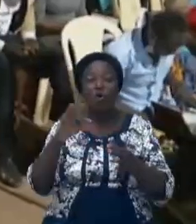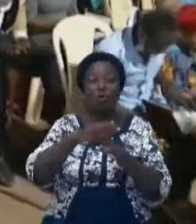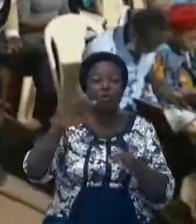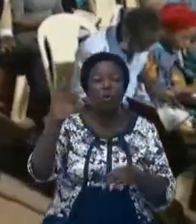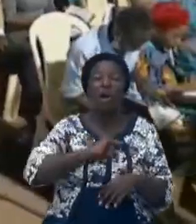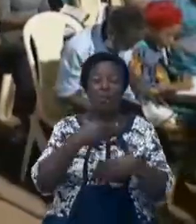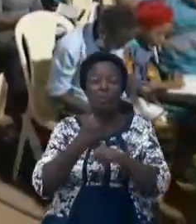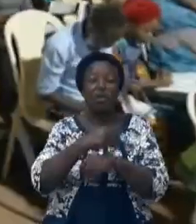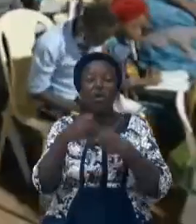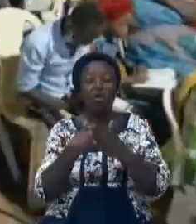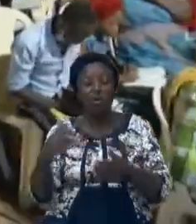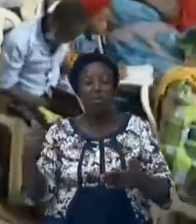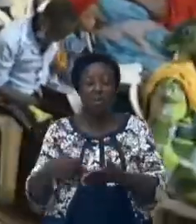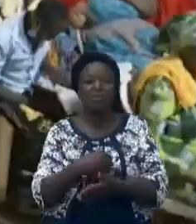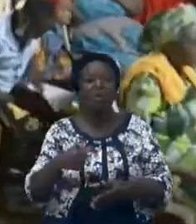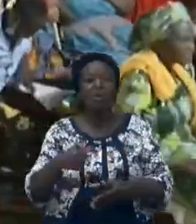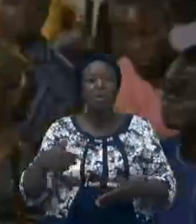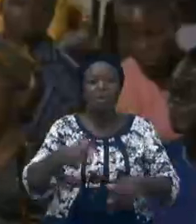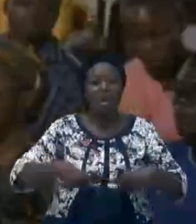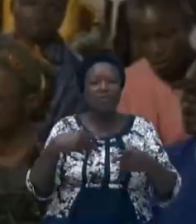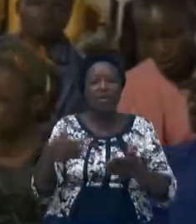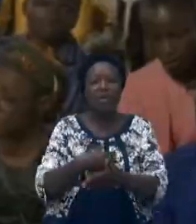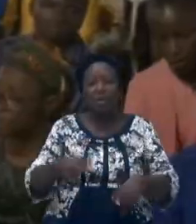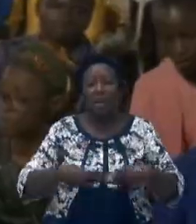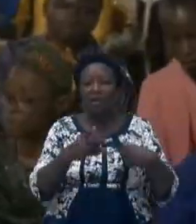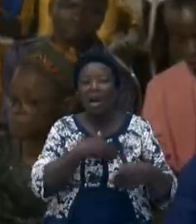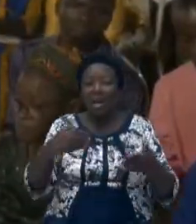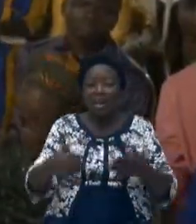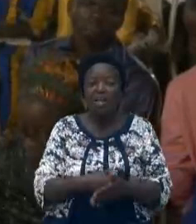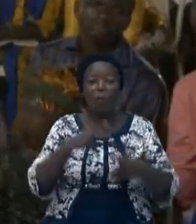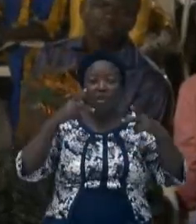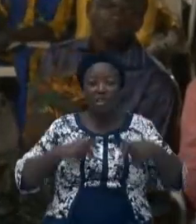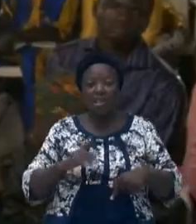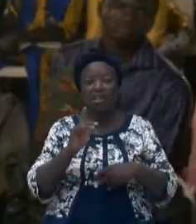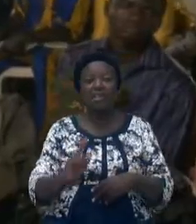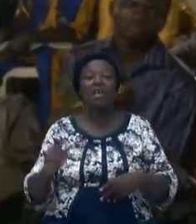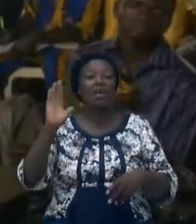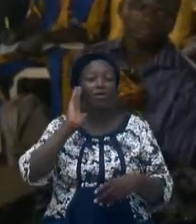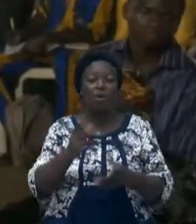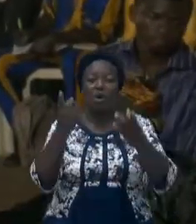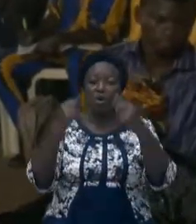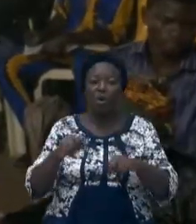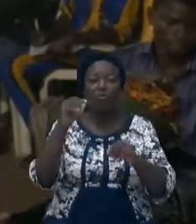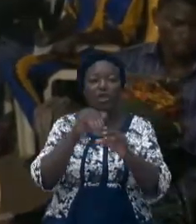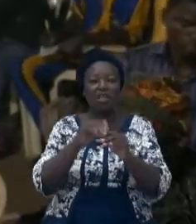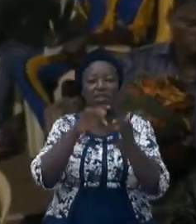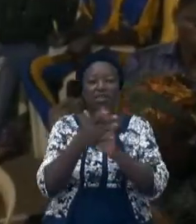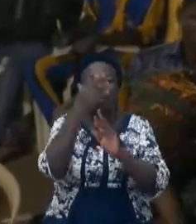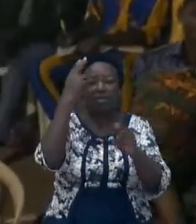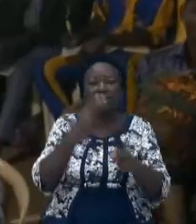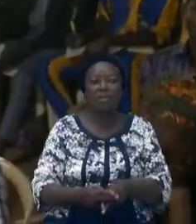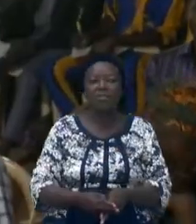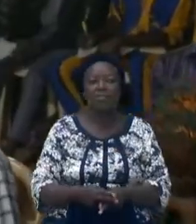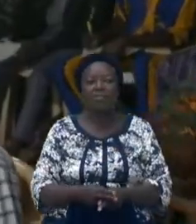dans ton âme je fais toujours nouvelle une nouvelle vie et nouvelle v et nouvelle v et d'une nouvelle